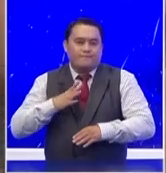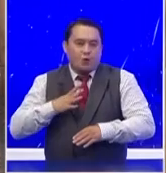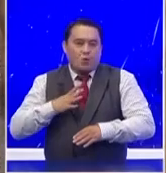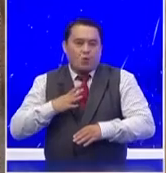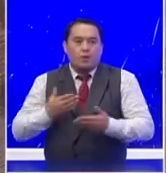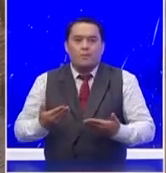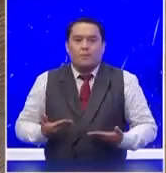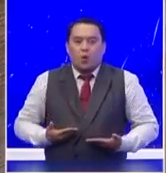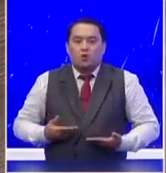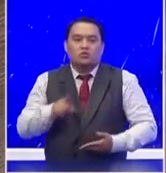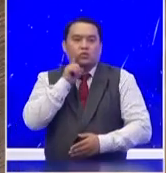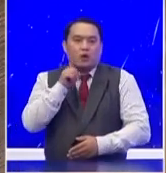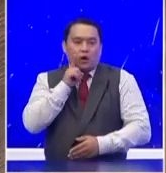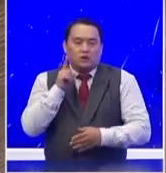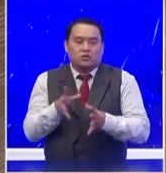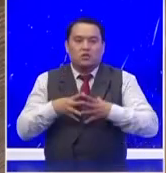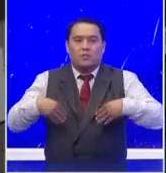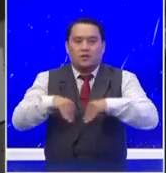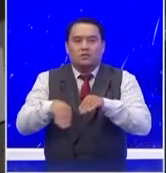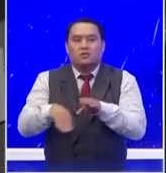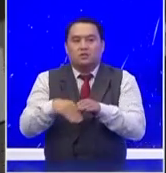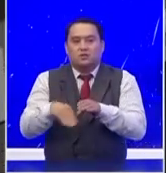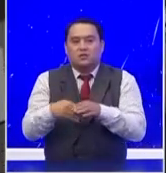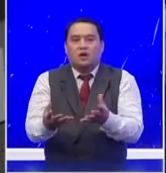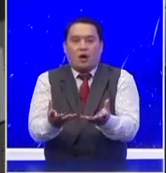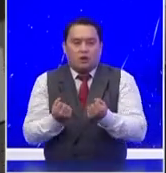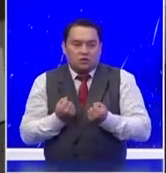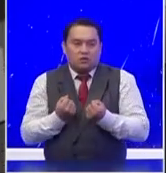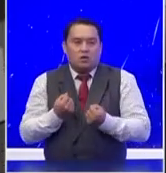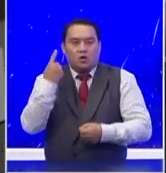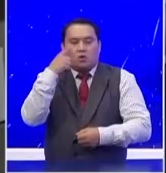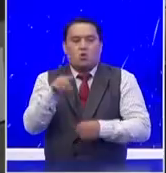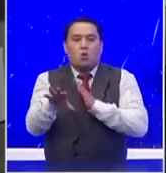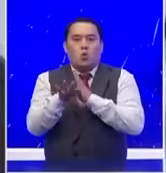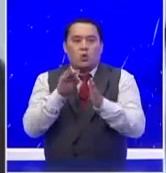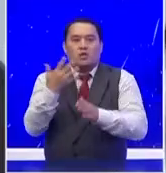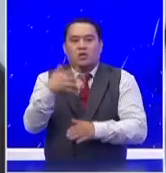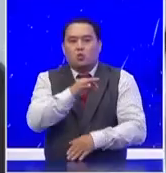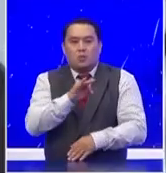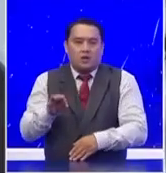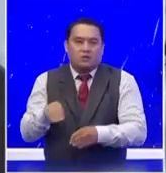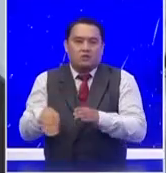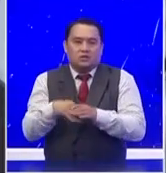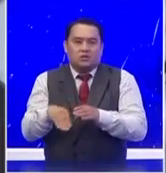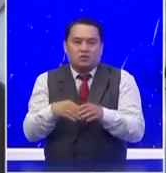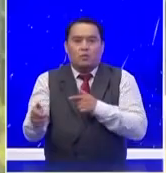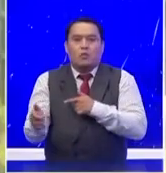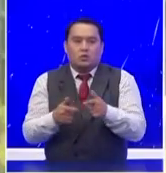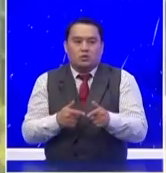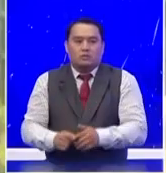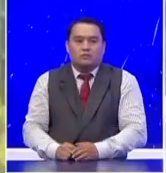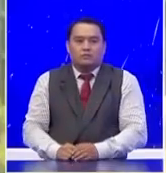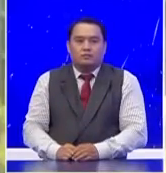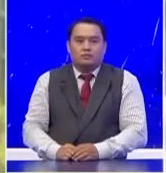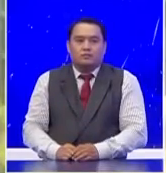жинақ банкінде жас отбасы депозитін ашты. Енді олар өздері қалаған пәтер құнының 50% жинаса болғаны. Осы